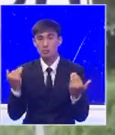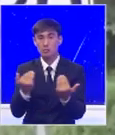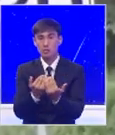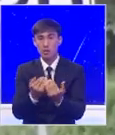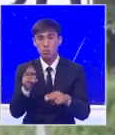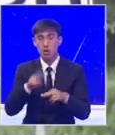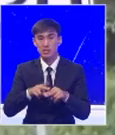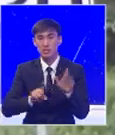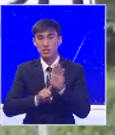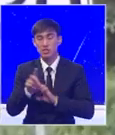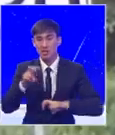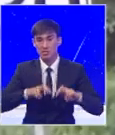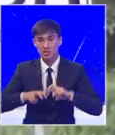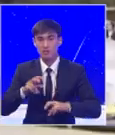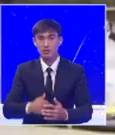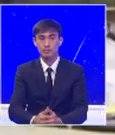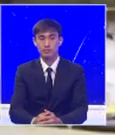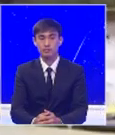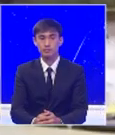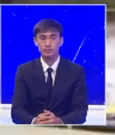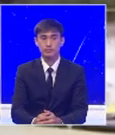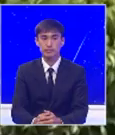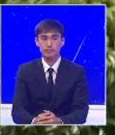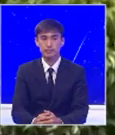полиция. Начато расследование.